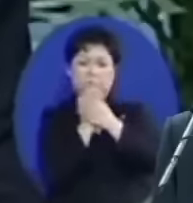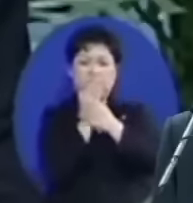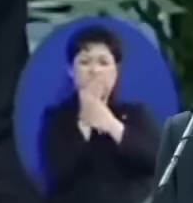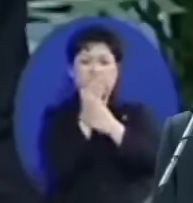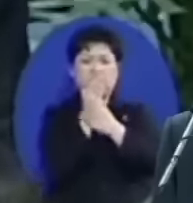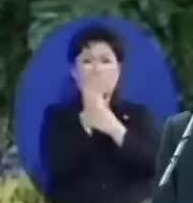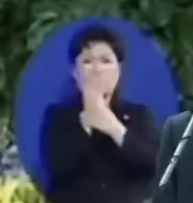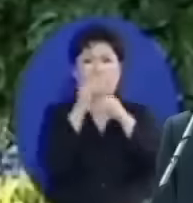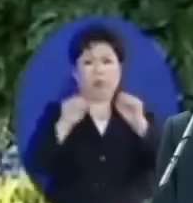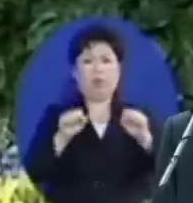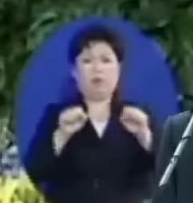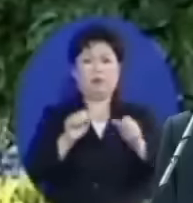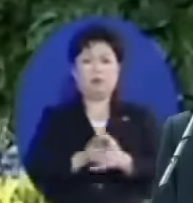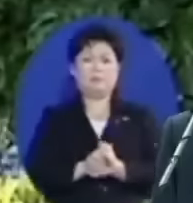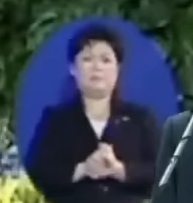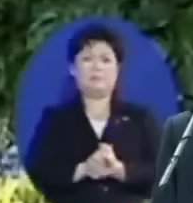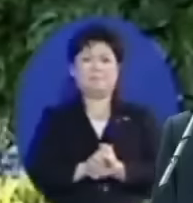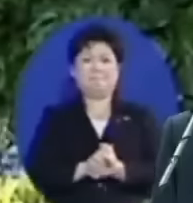돋아났어요.